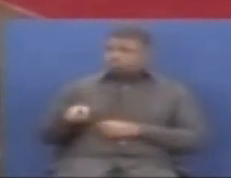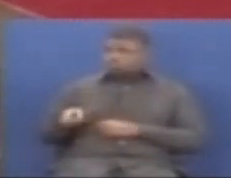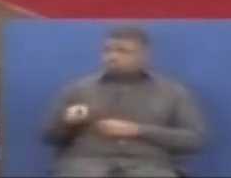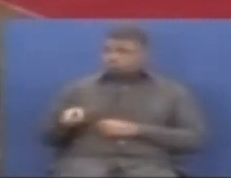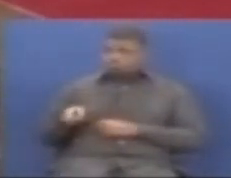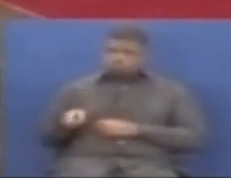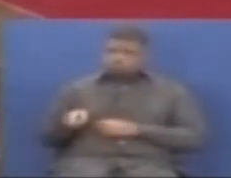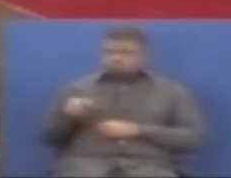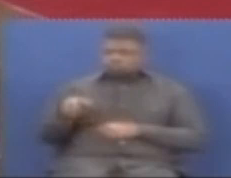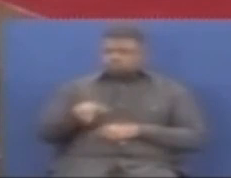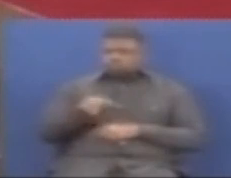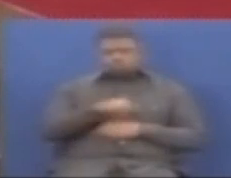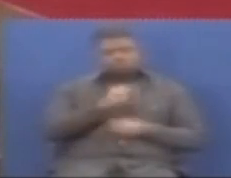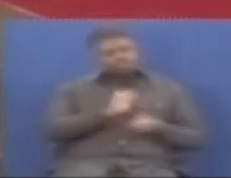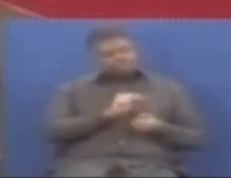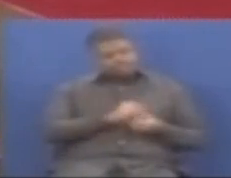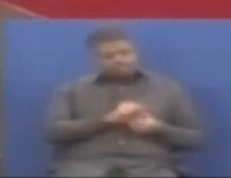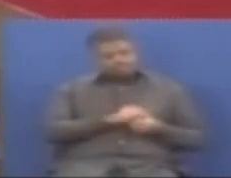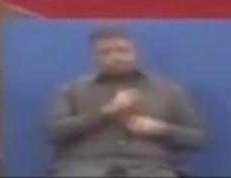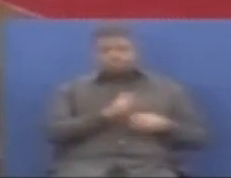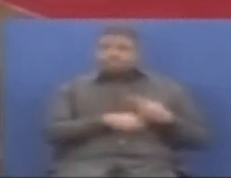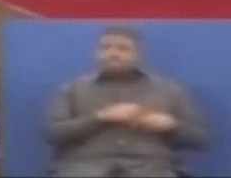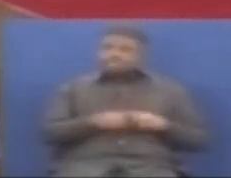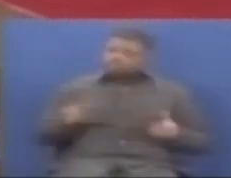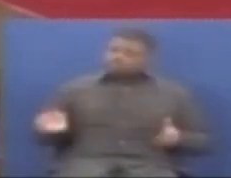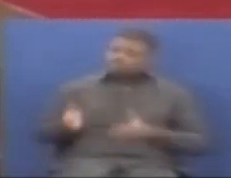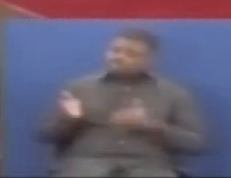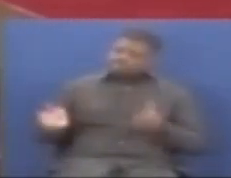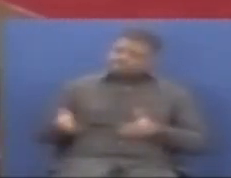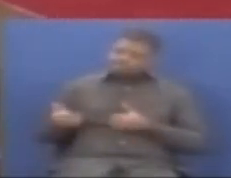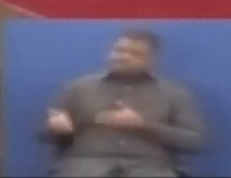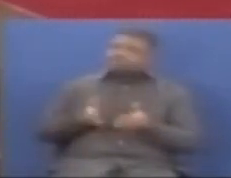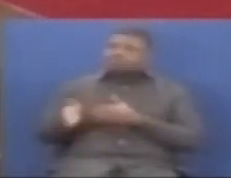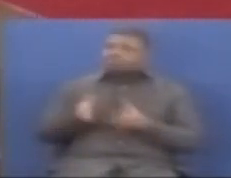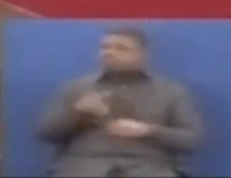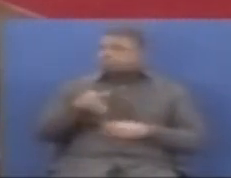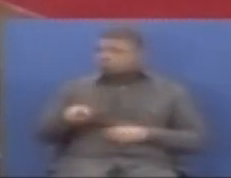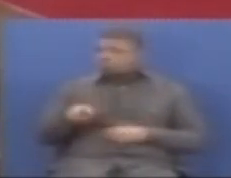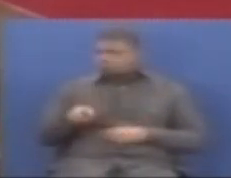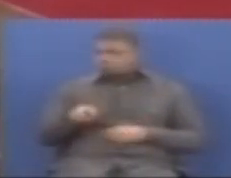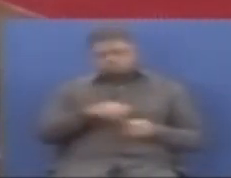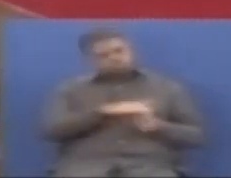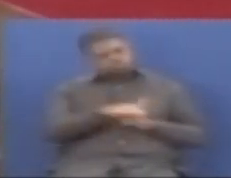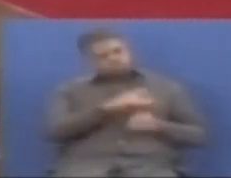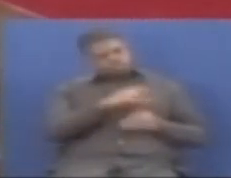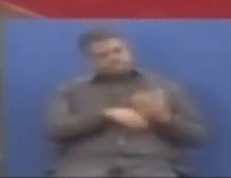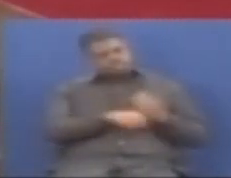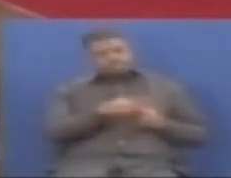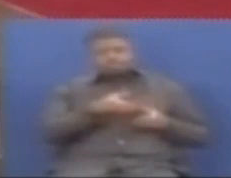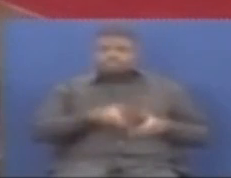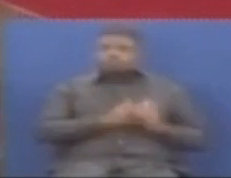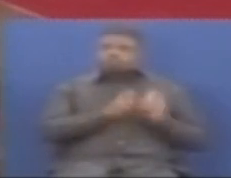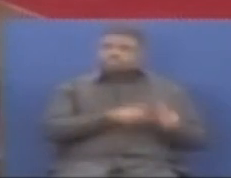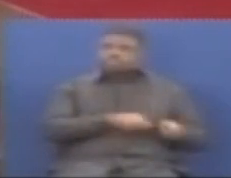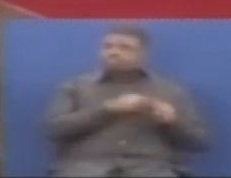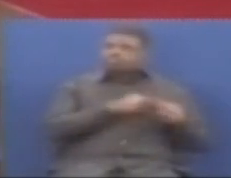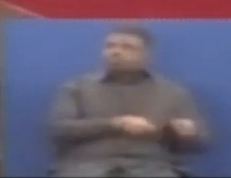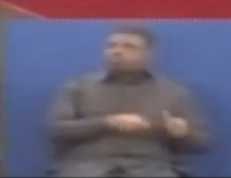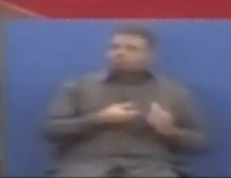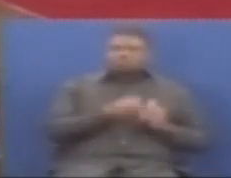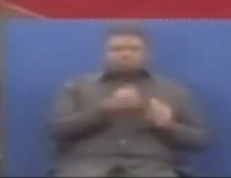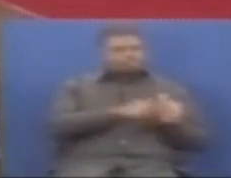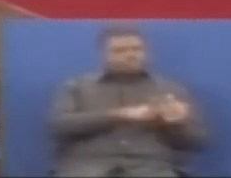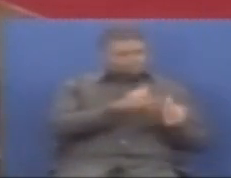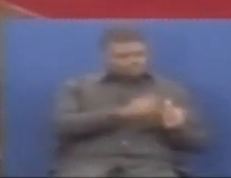nchini yakiwemo mahindi na mpunga. Mheshimiwa Naibu Spika, jukumu la utafutaji masoko ndani na nje ya nchi